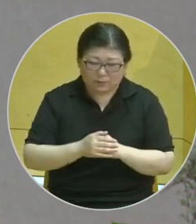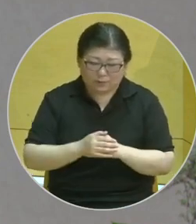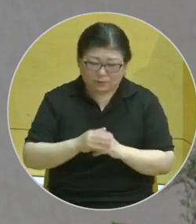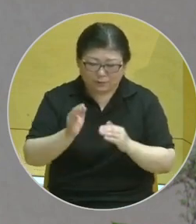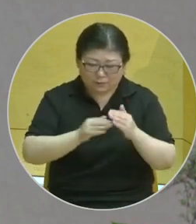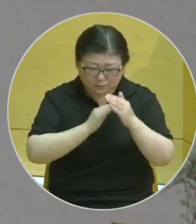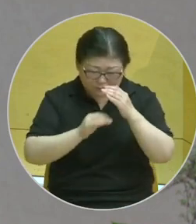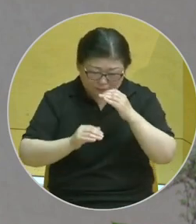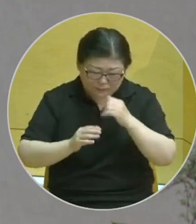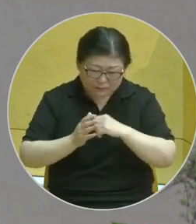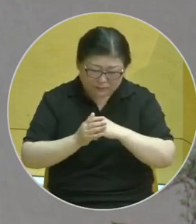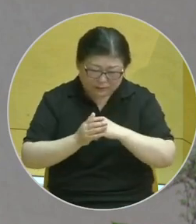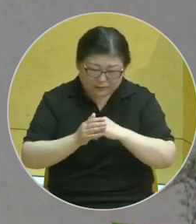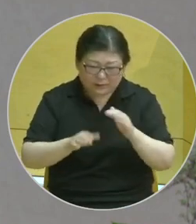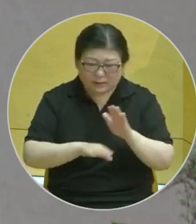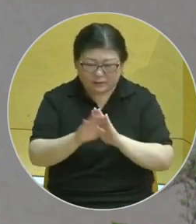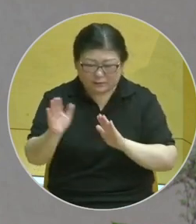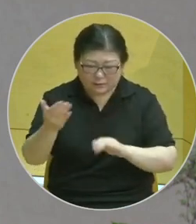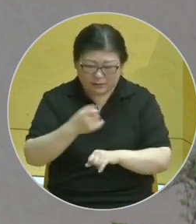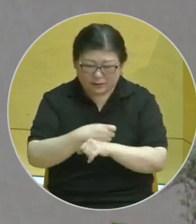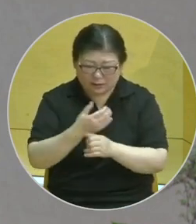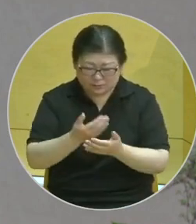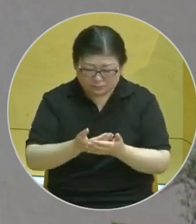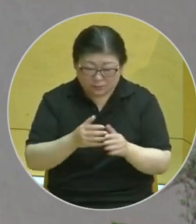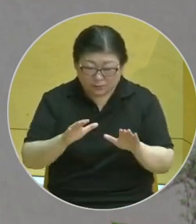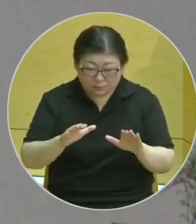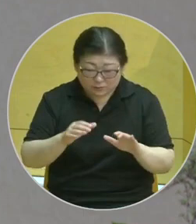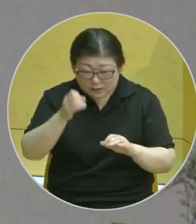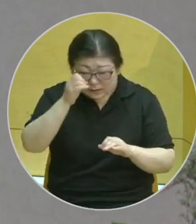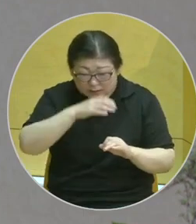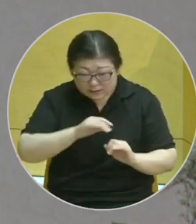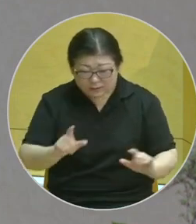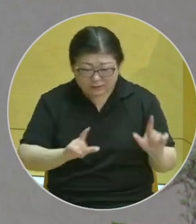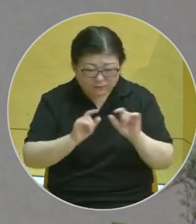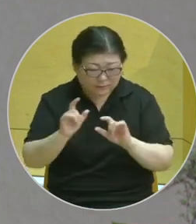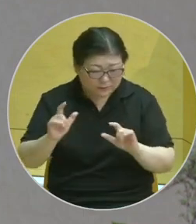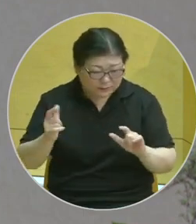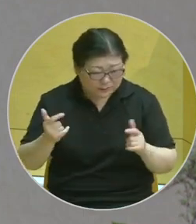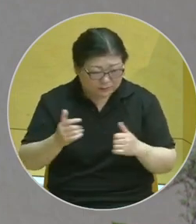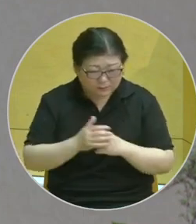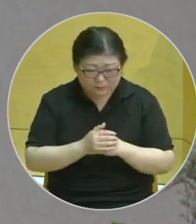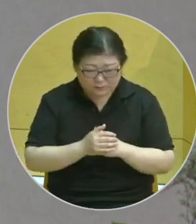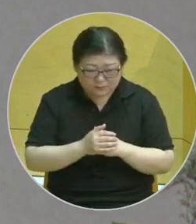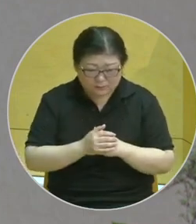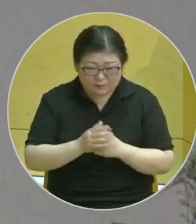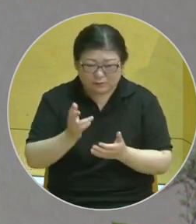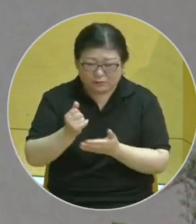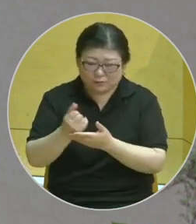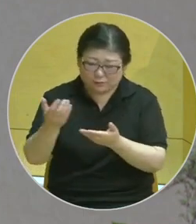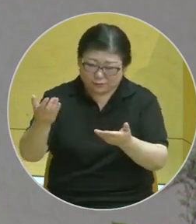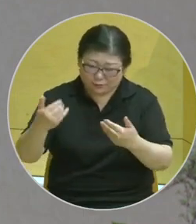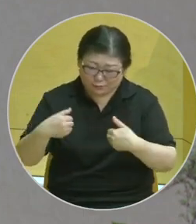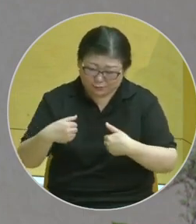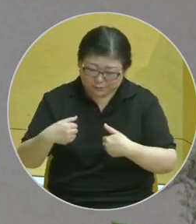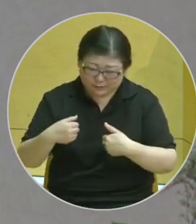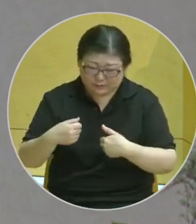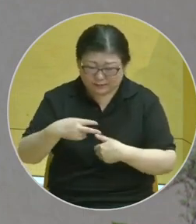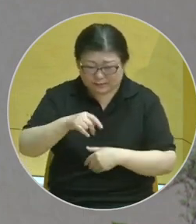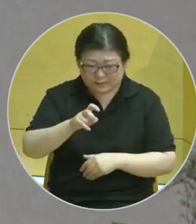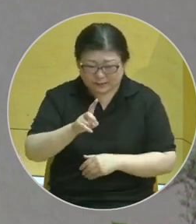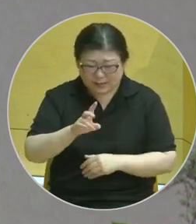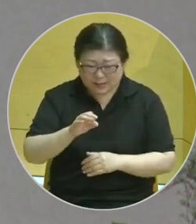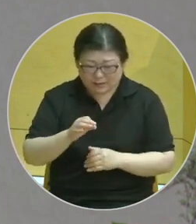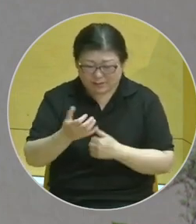하여 주시옵소서 오늘도 그냥 사는 것이 아니라 죽음 향해 달려가는 것이 아니라 주님께서 주신 사명을 이루기 위해서 걸어가는